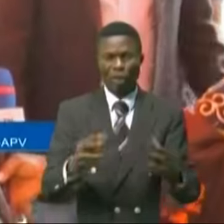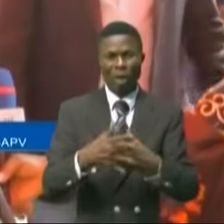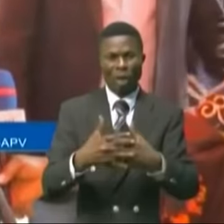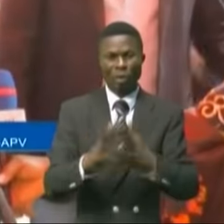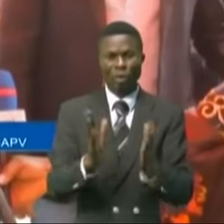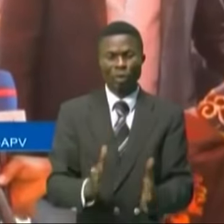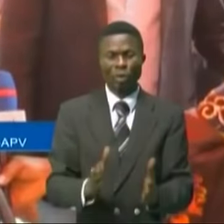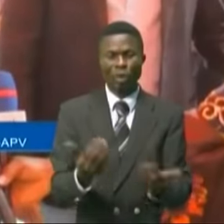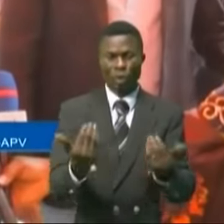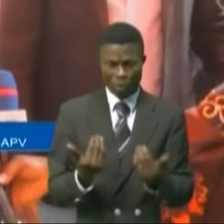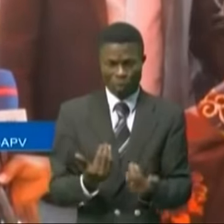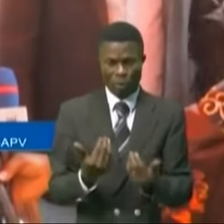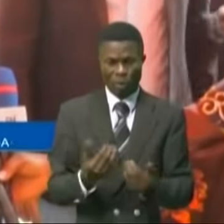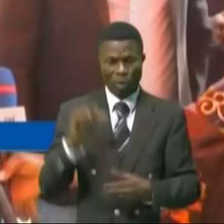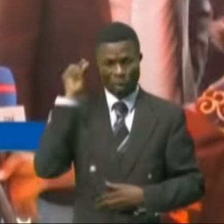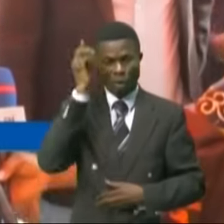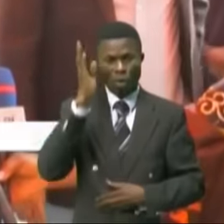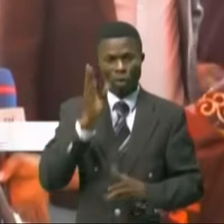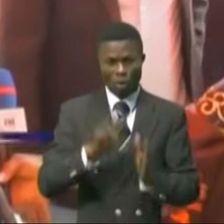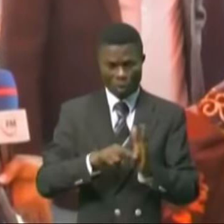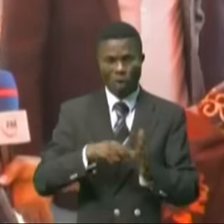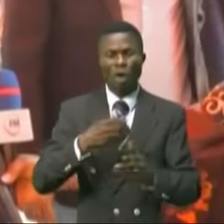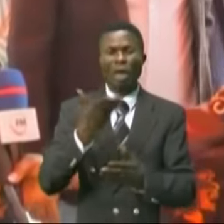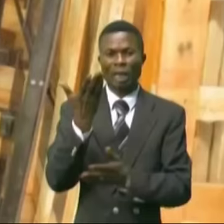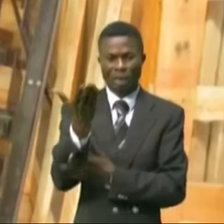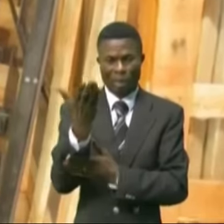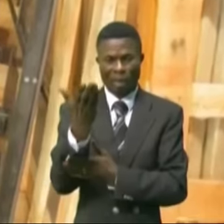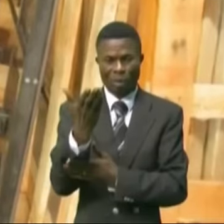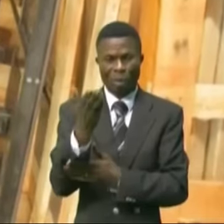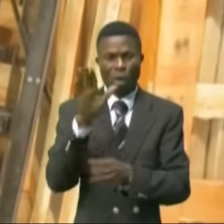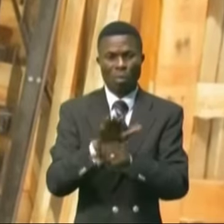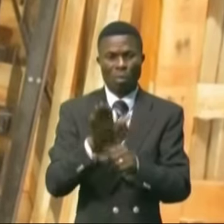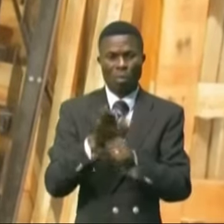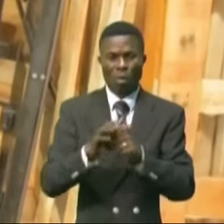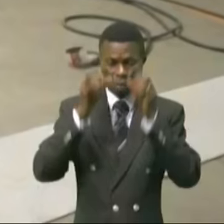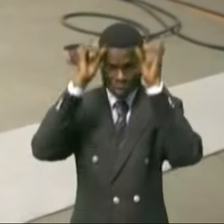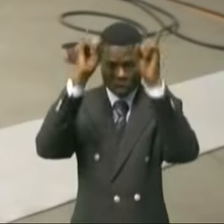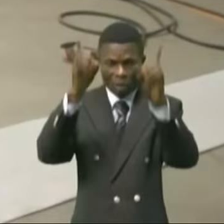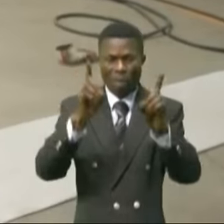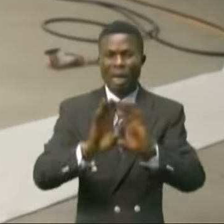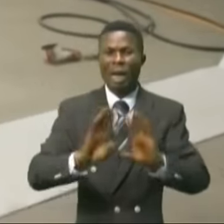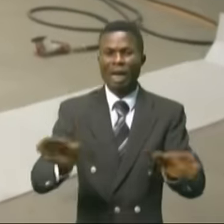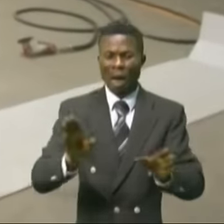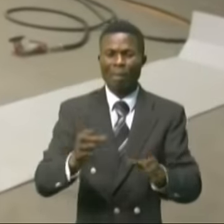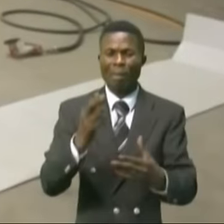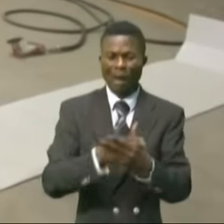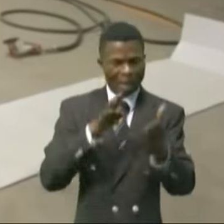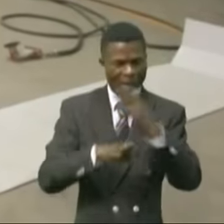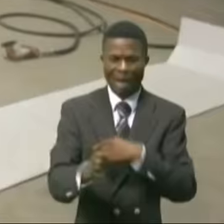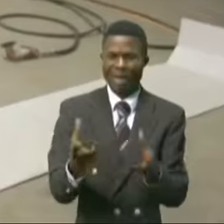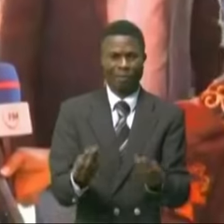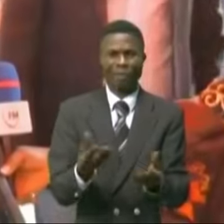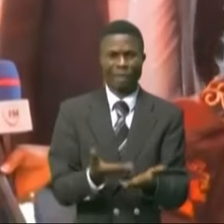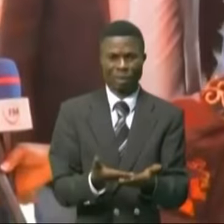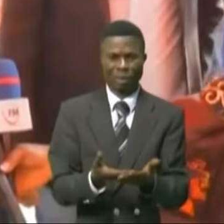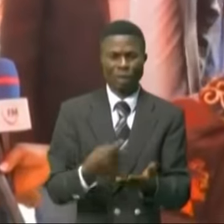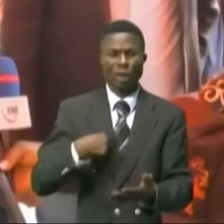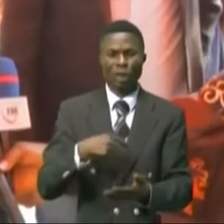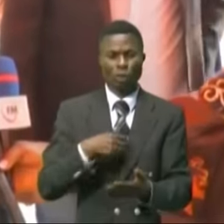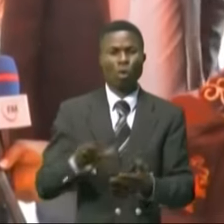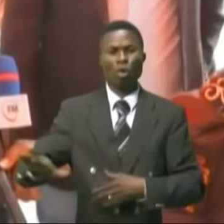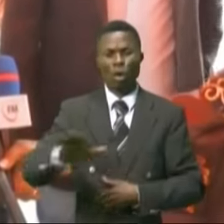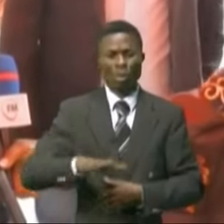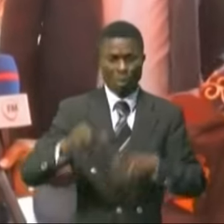partenariat. Nous voulons que le gouvernement commande une série de bus accessibles aux personnes avec handicap. Nous sommes un pays où